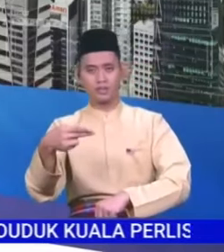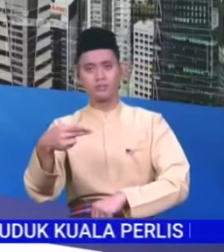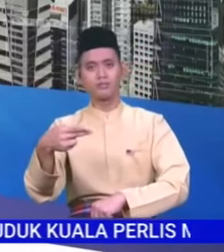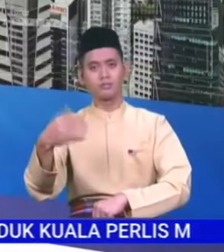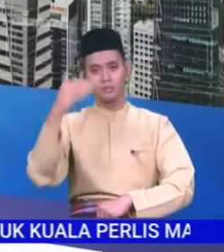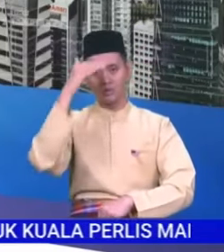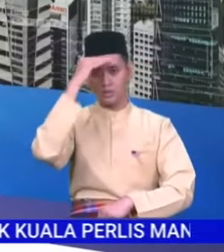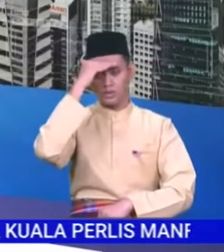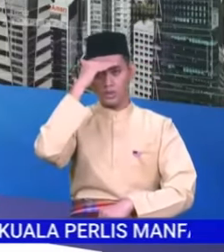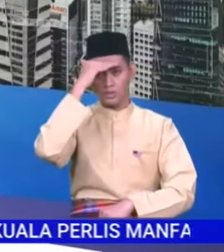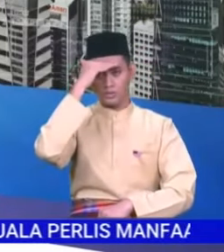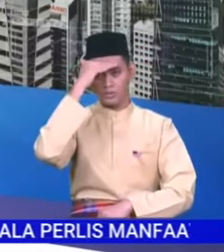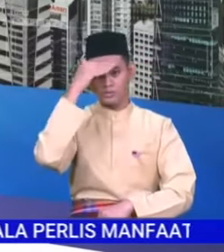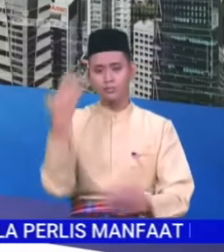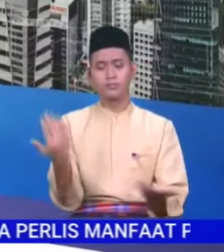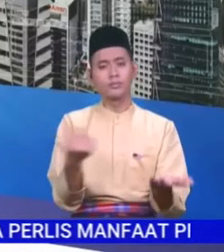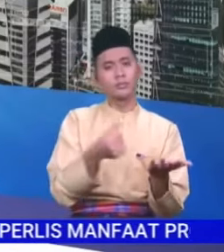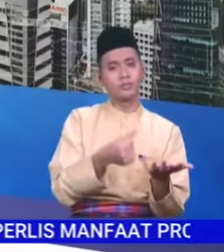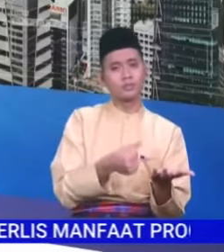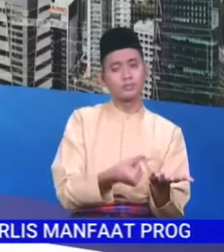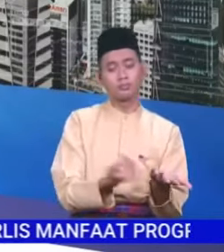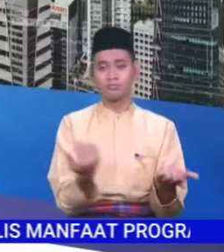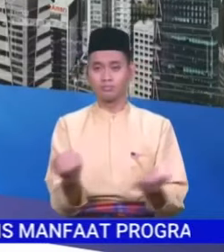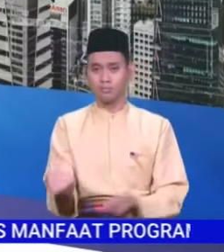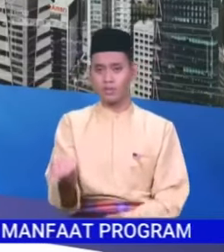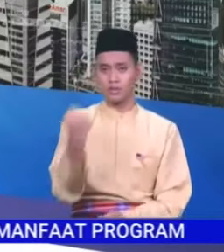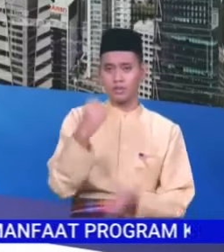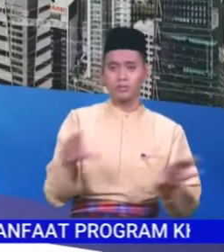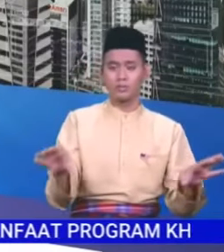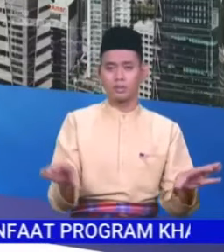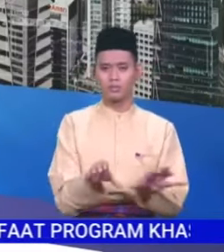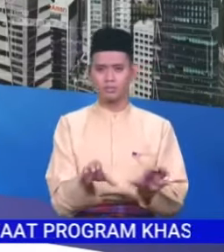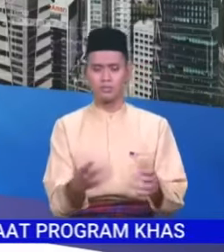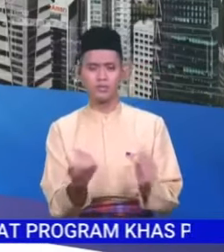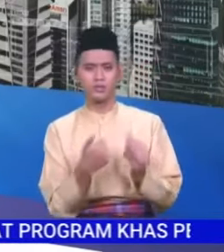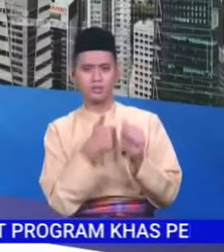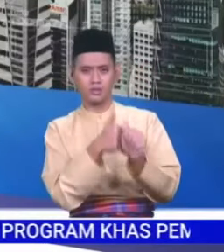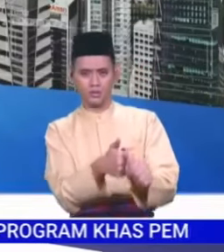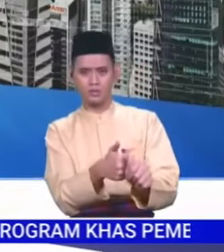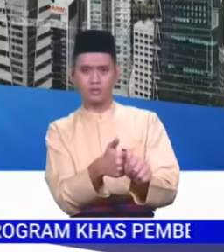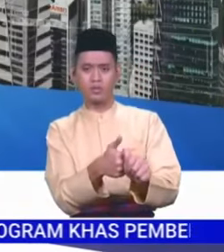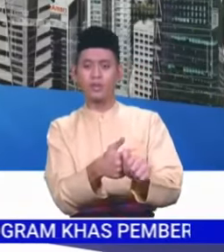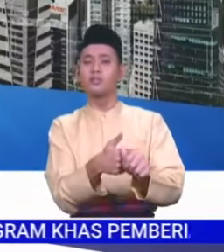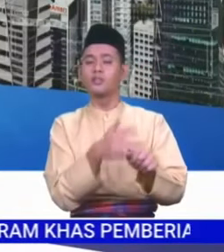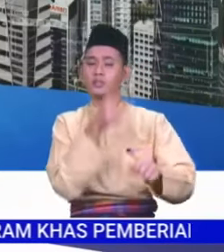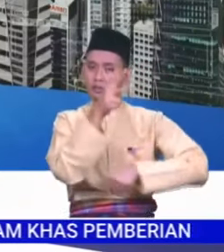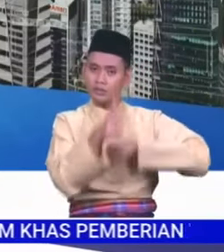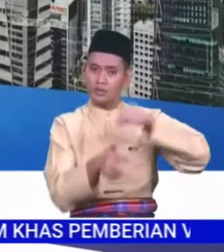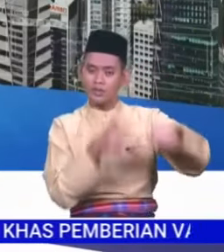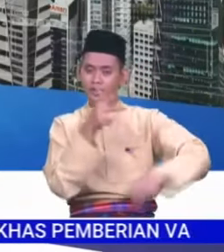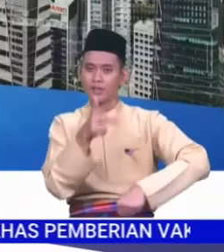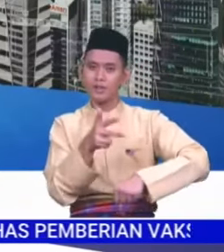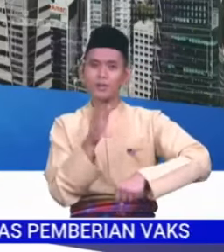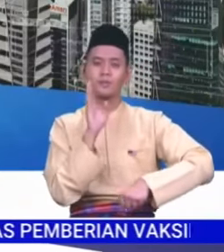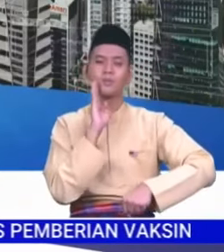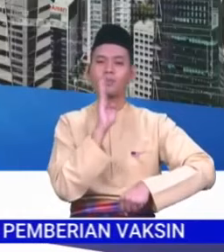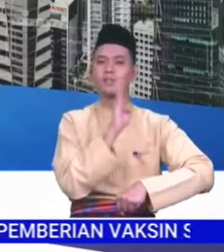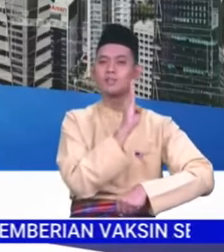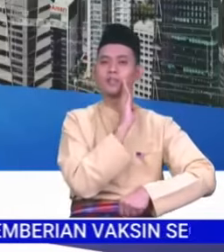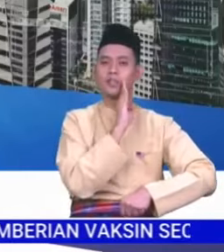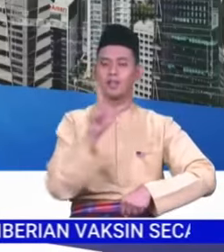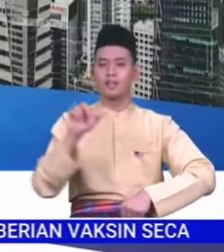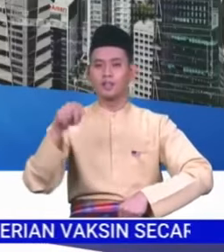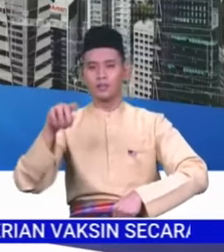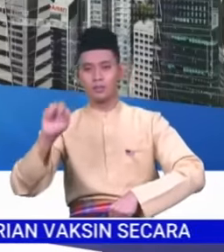pendapatan pasal yang dibina pada 2016 berinspirasi kan film Pendekar Bujang Lapok itu menjadi tempat lebih 100 nelayan menjual